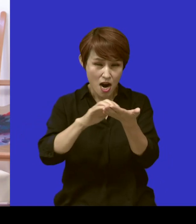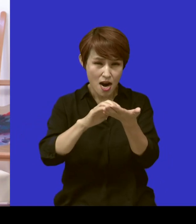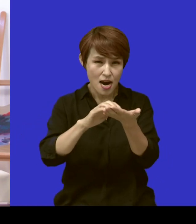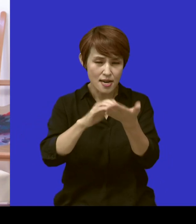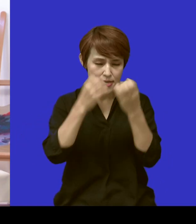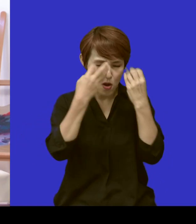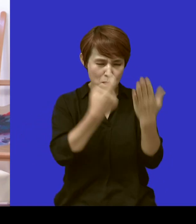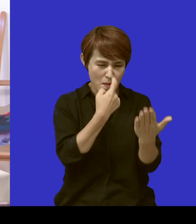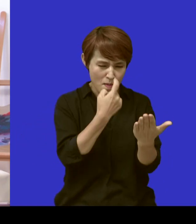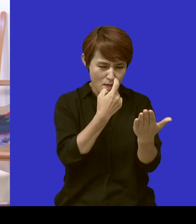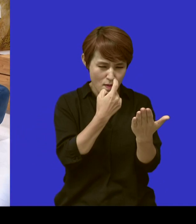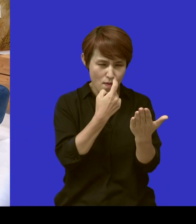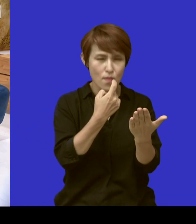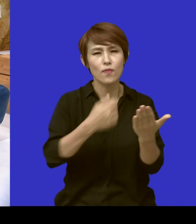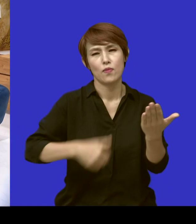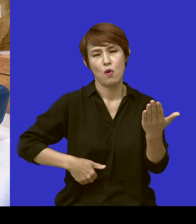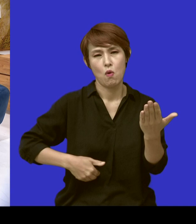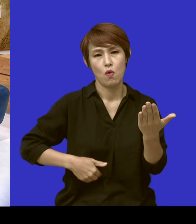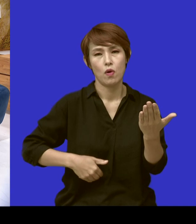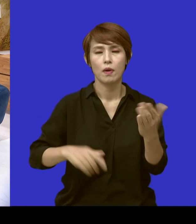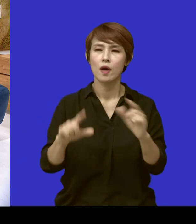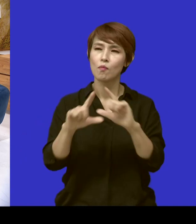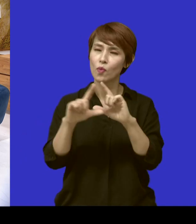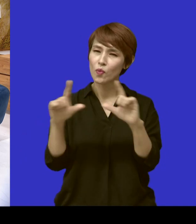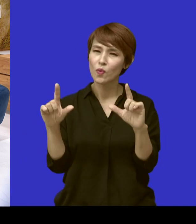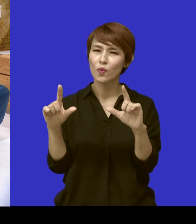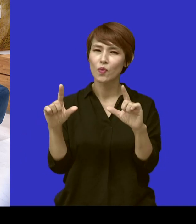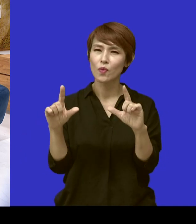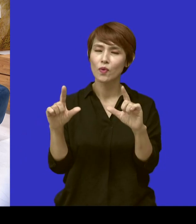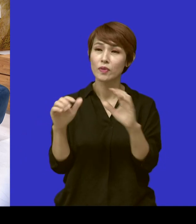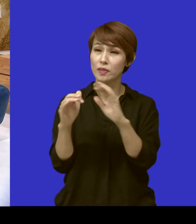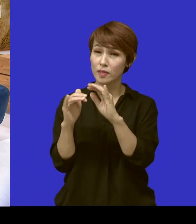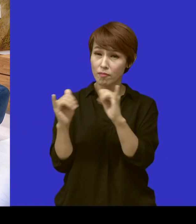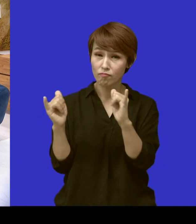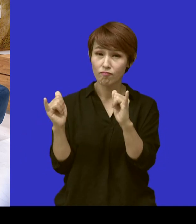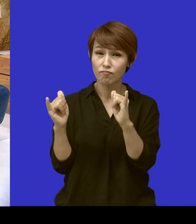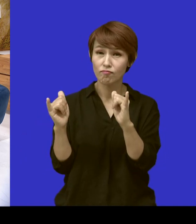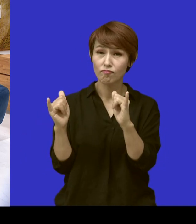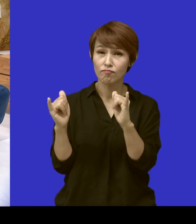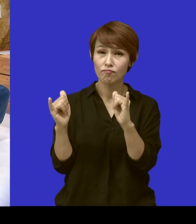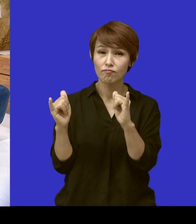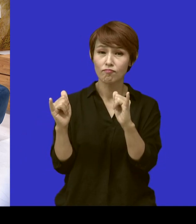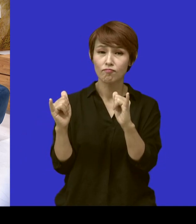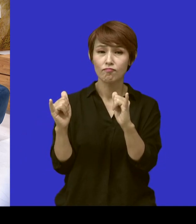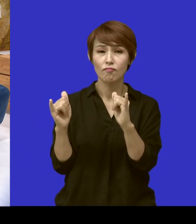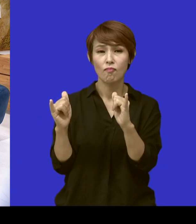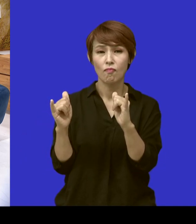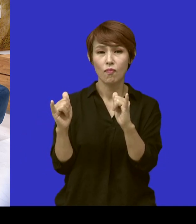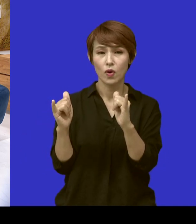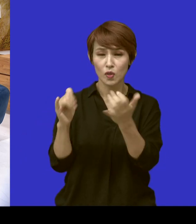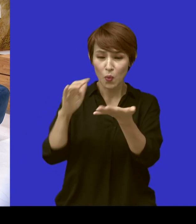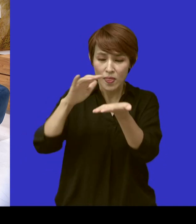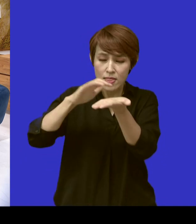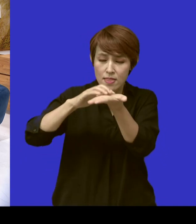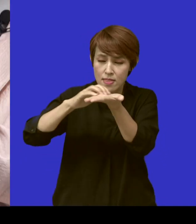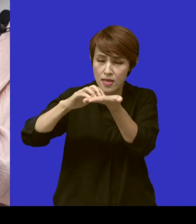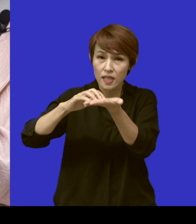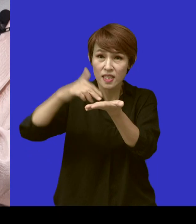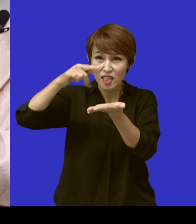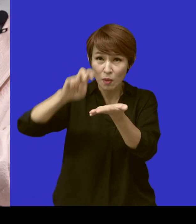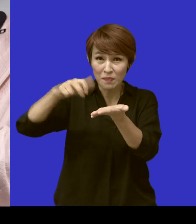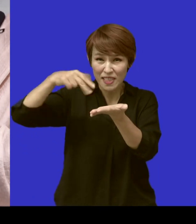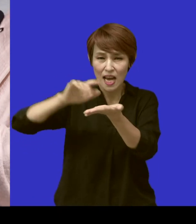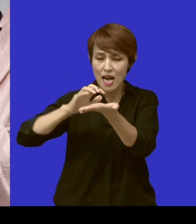언어를 익혀야 되는데 그게 일반 사람들에게는 이 어렵군요. 손끝으로